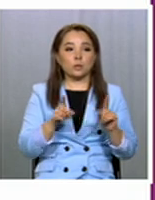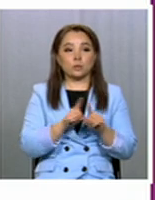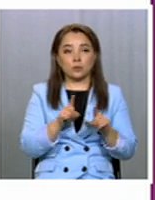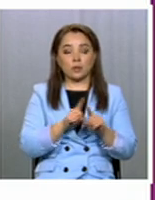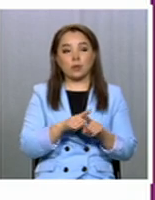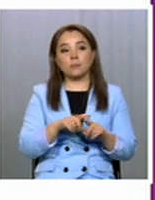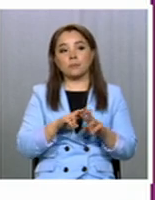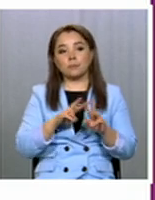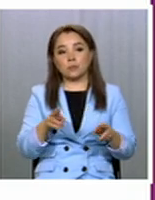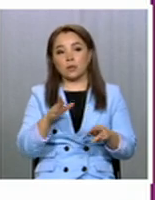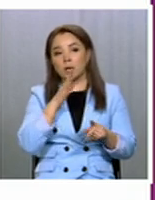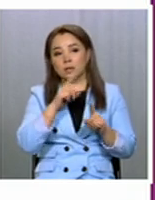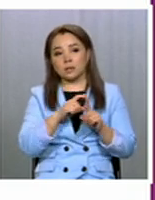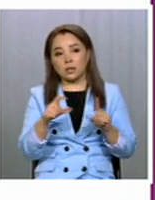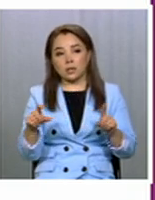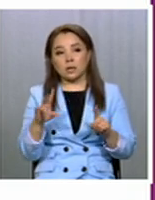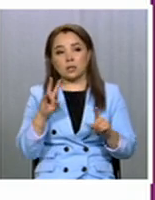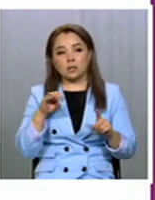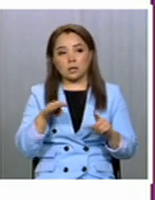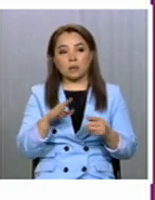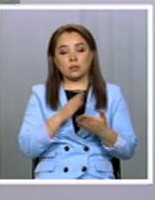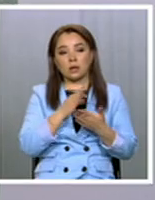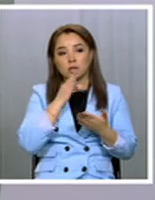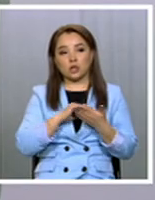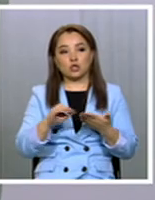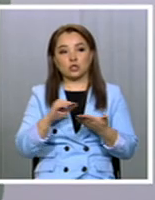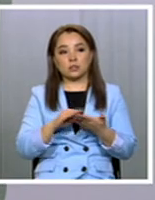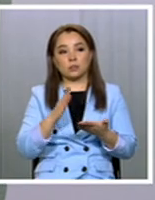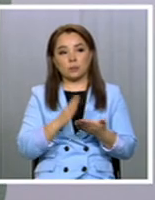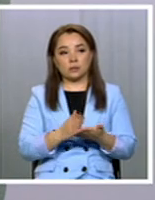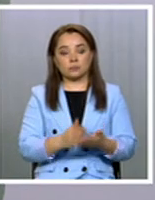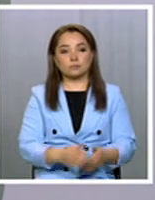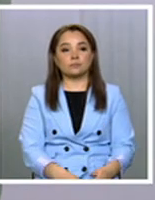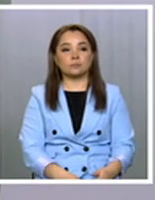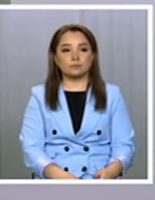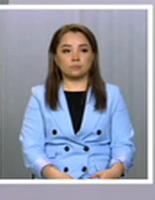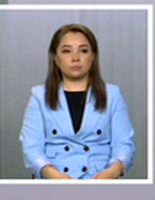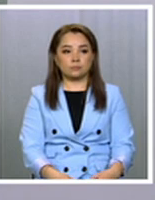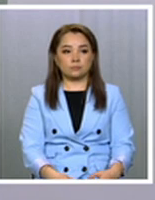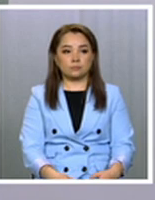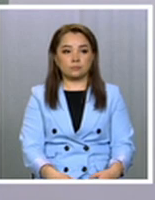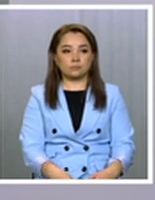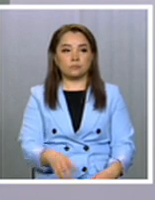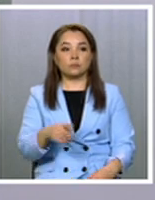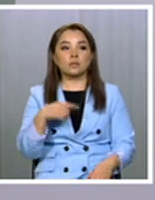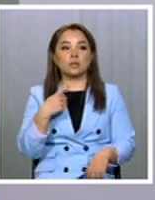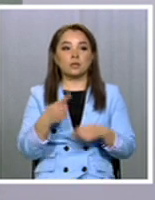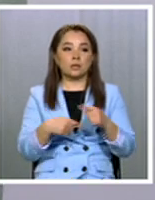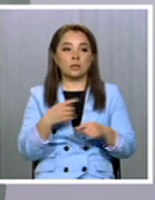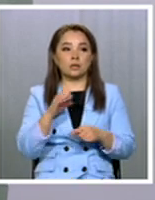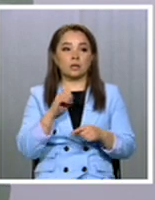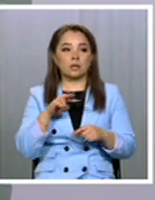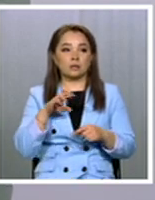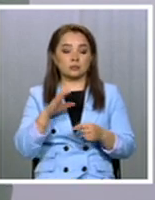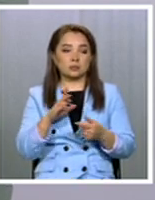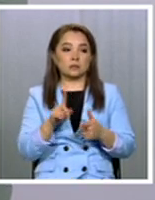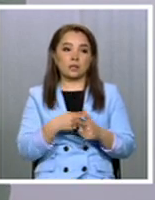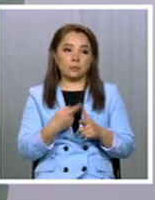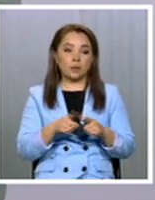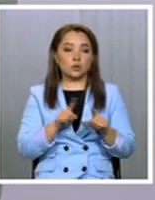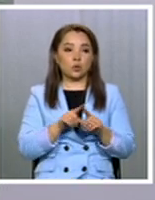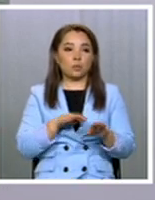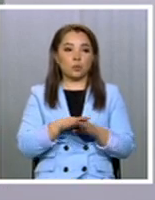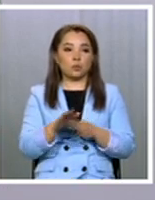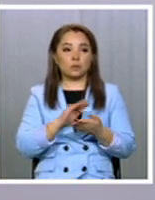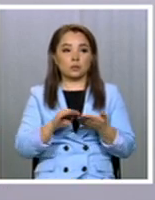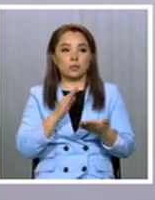бір жолға n арқылы шығарамыз. Келесі де else, яғни әйтпесе блог орындалады,